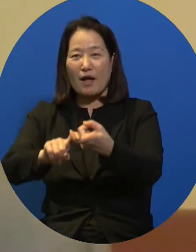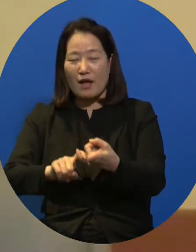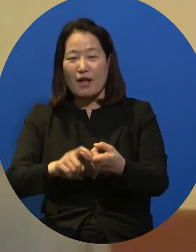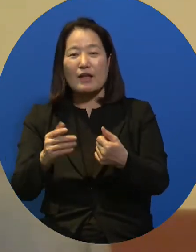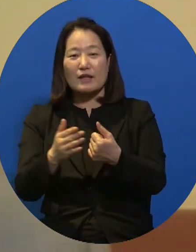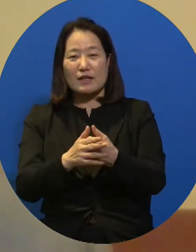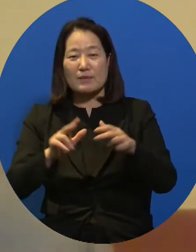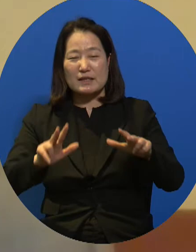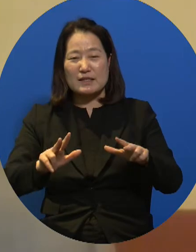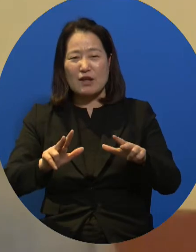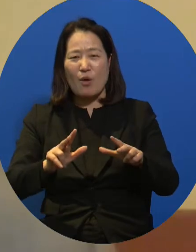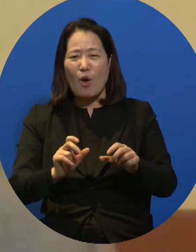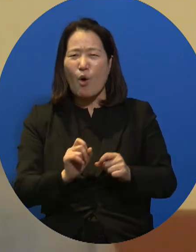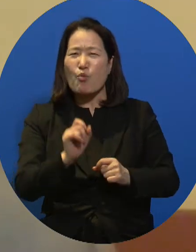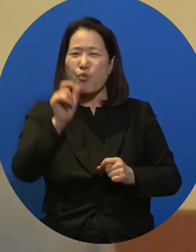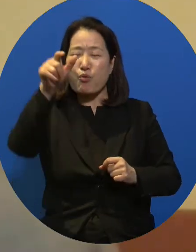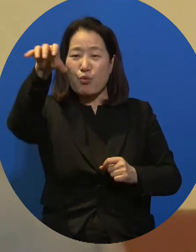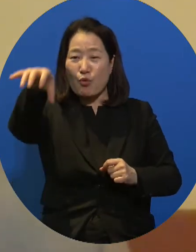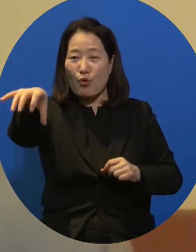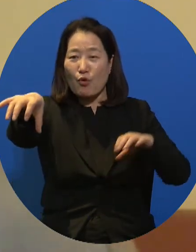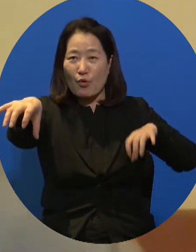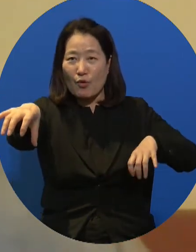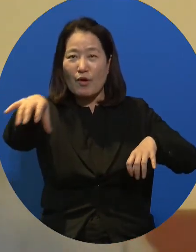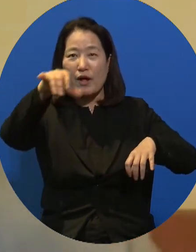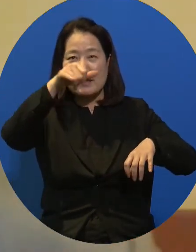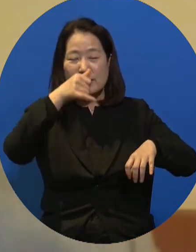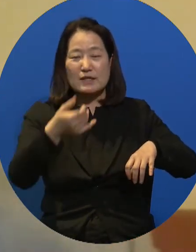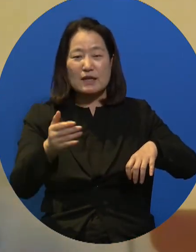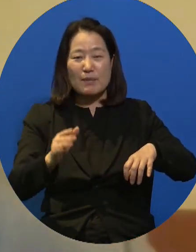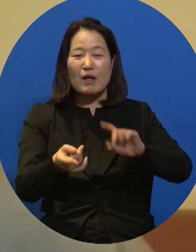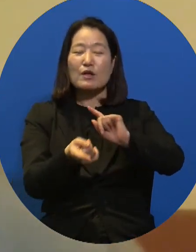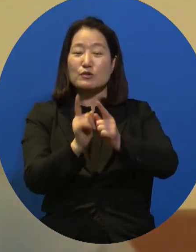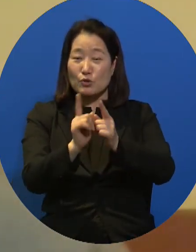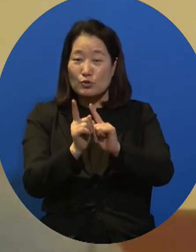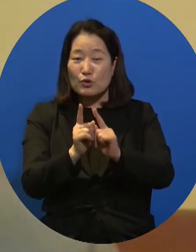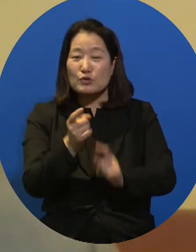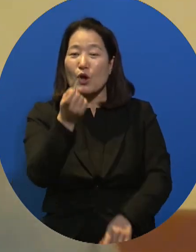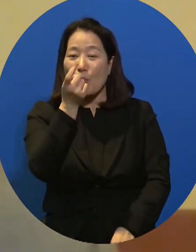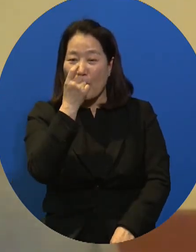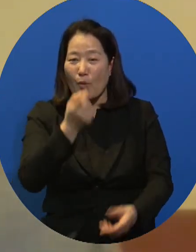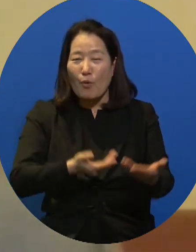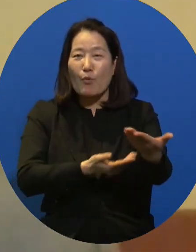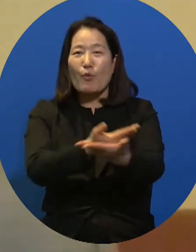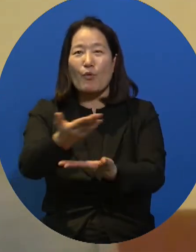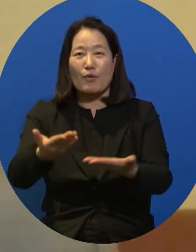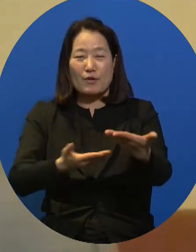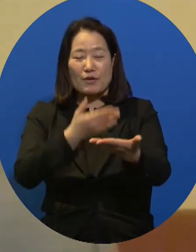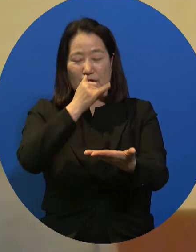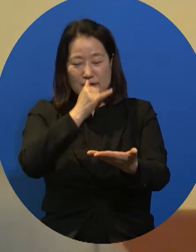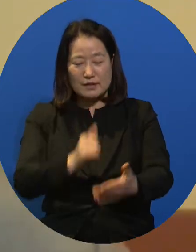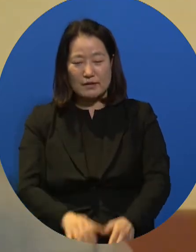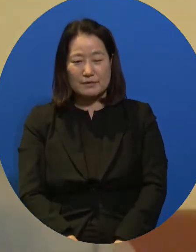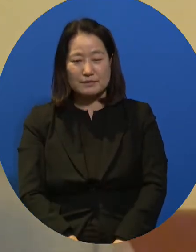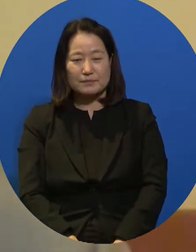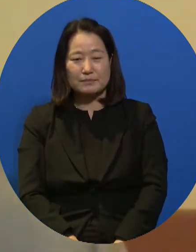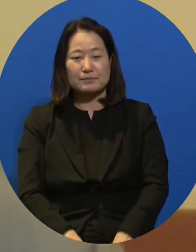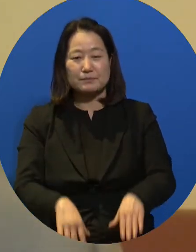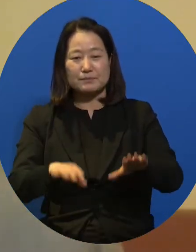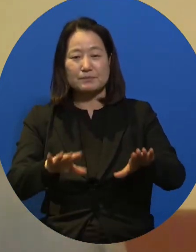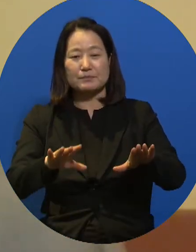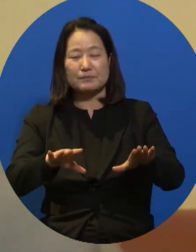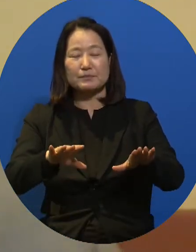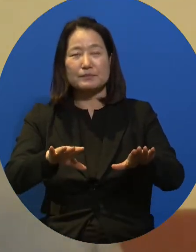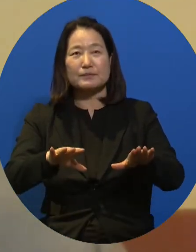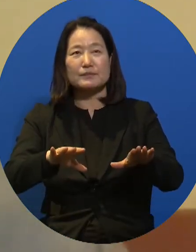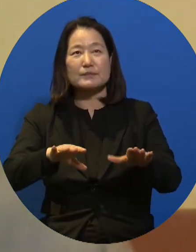사이에는 물리적인 거리가 있지만 우리는 서로로부터 많은 것을 배울 수 있다고 생각합니다. 저희가 했던 이 선택 의정서와 관련된